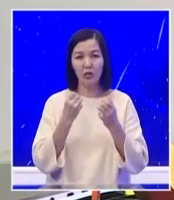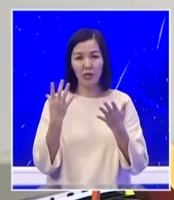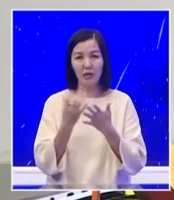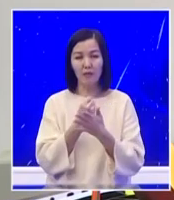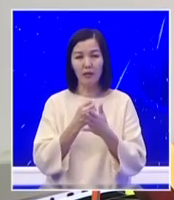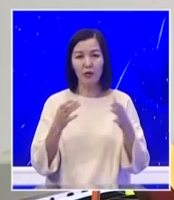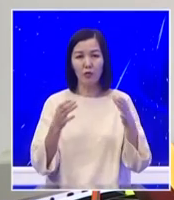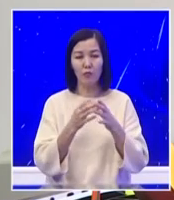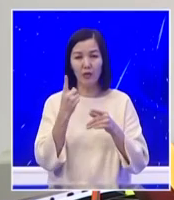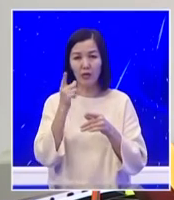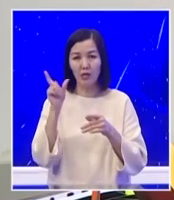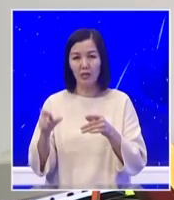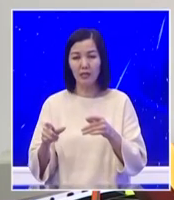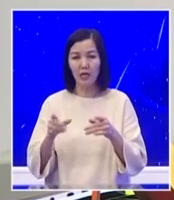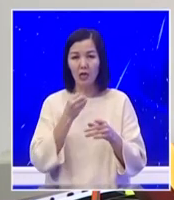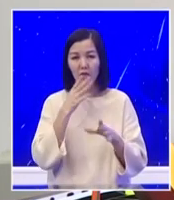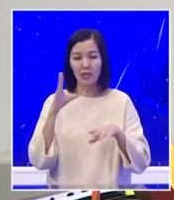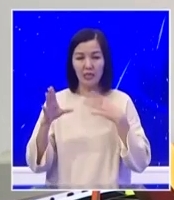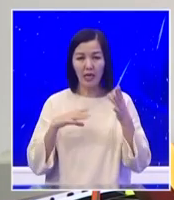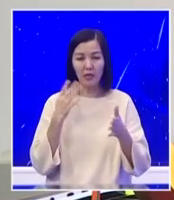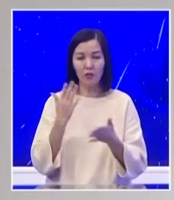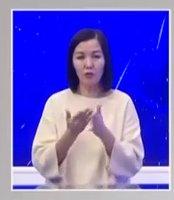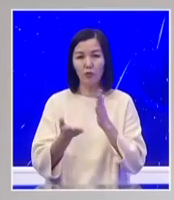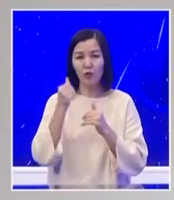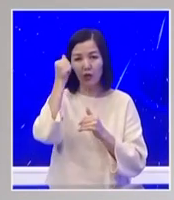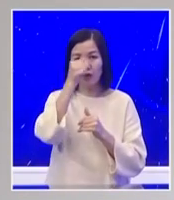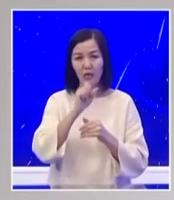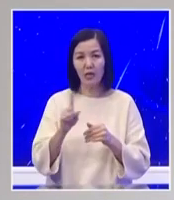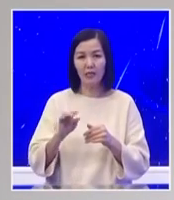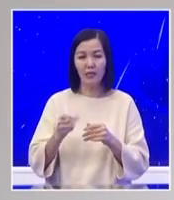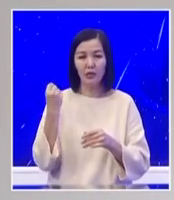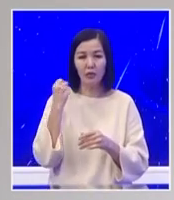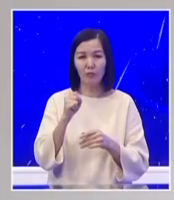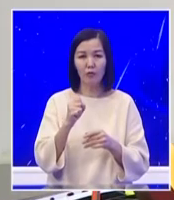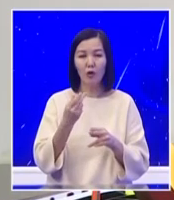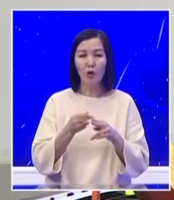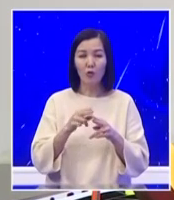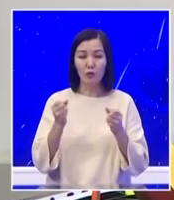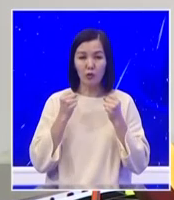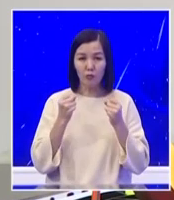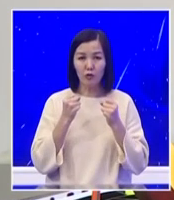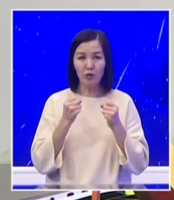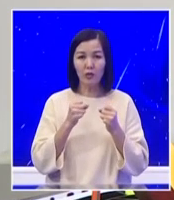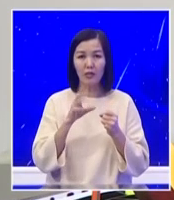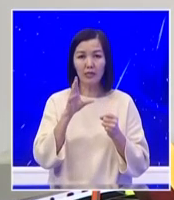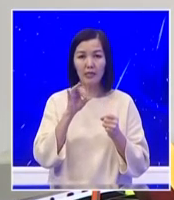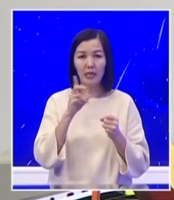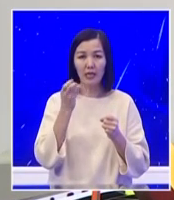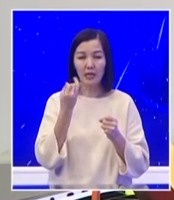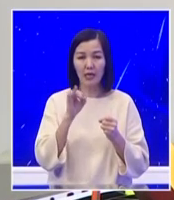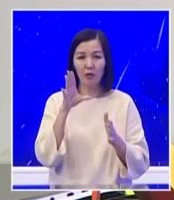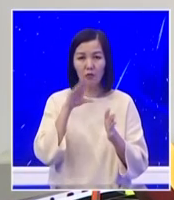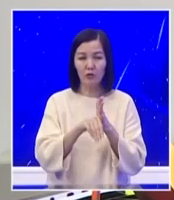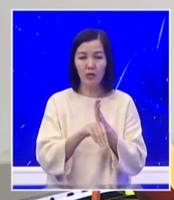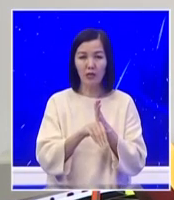және жекелесінде жақсы дайындық көрсетті. Өткен жылы Азия чемпионатында енді осы спортшылардың қатарына Сергей Пономарев қосылып отыр.